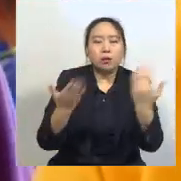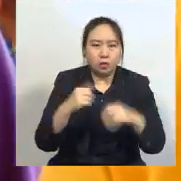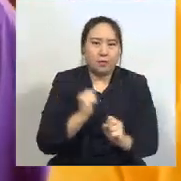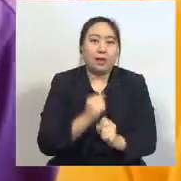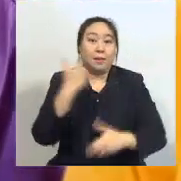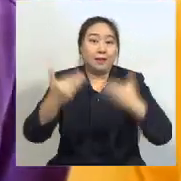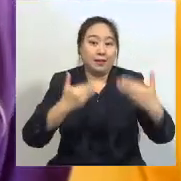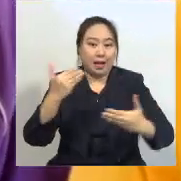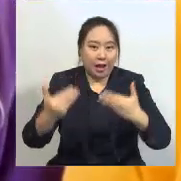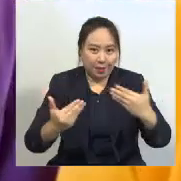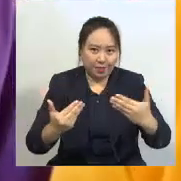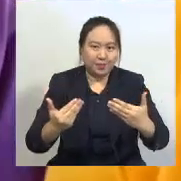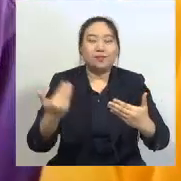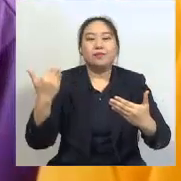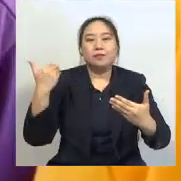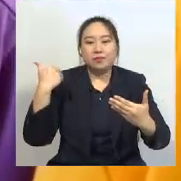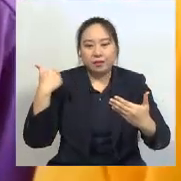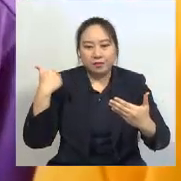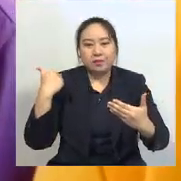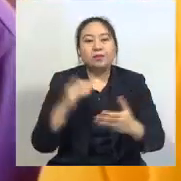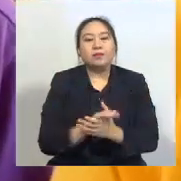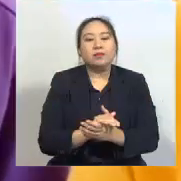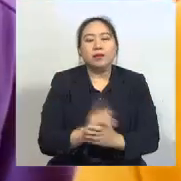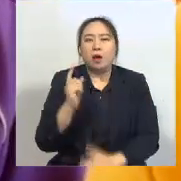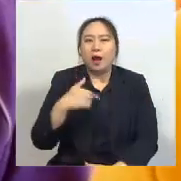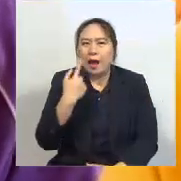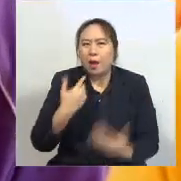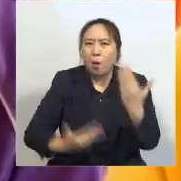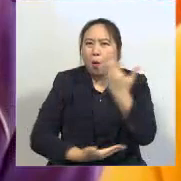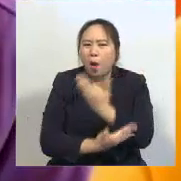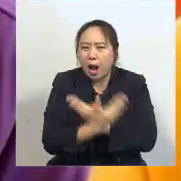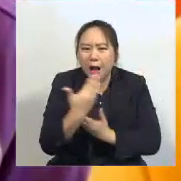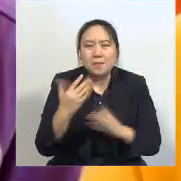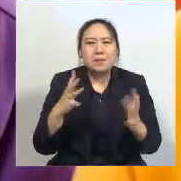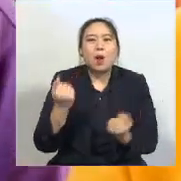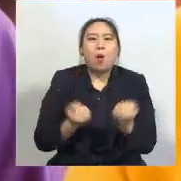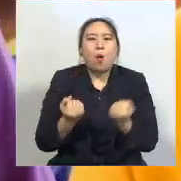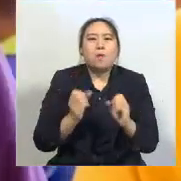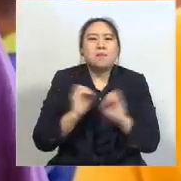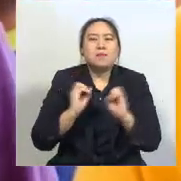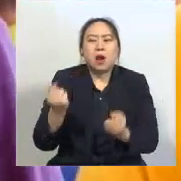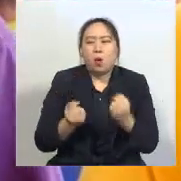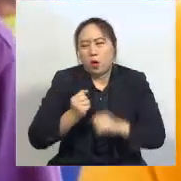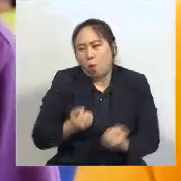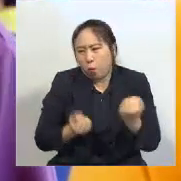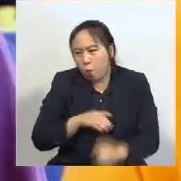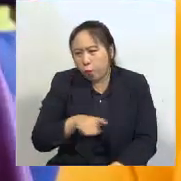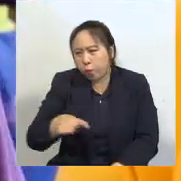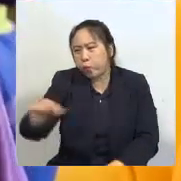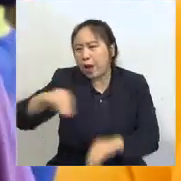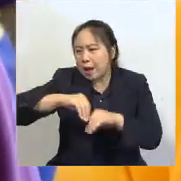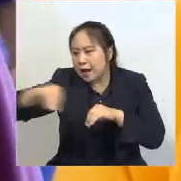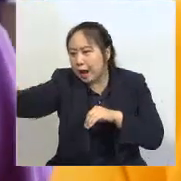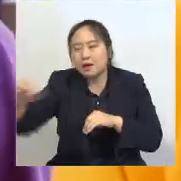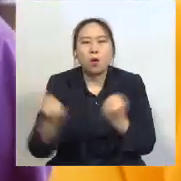งนี้อาสมศิลป์เข้ามาคนที่ไม่มีโอกาสได้ไปคือง่ายคือไม่มีรถที่จะเดินทางไปไกลก็มาใช้กิจกรรมตรงนี้บริเว